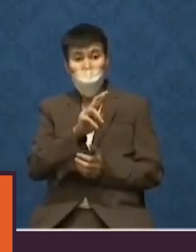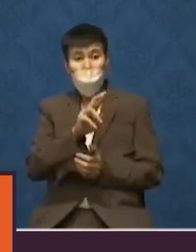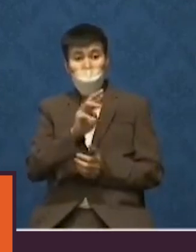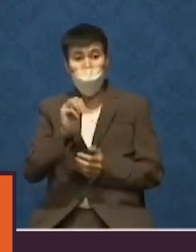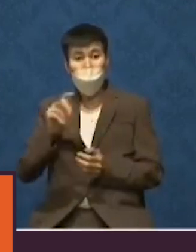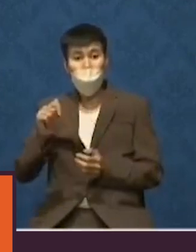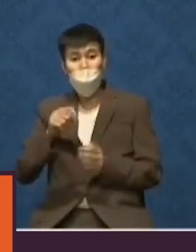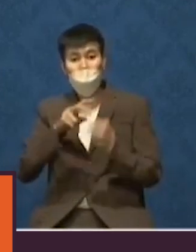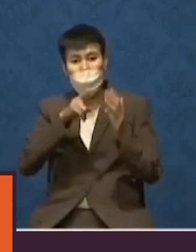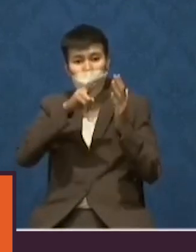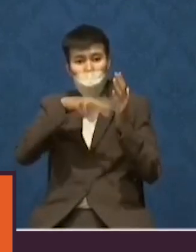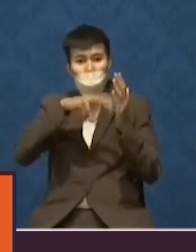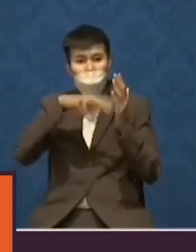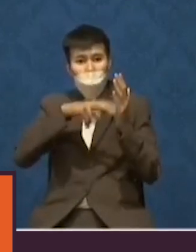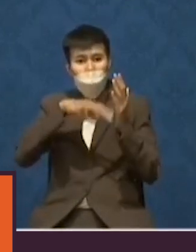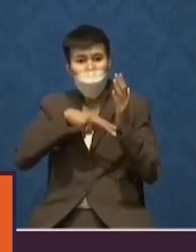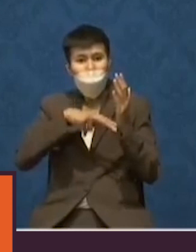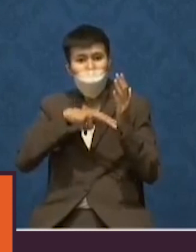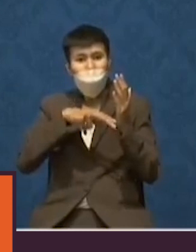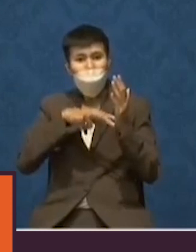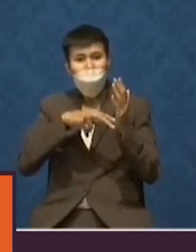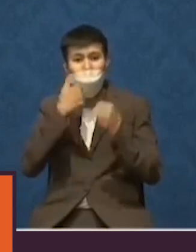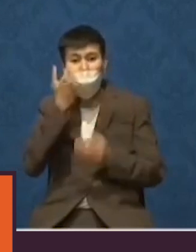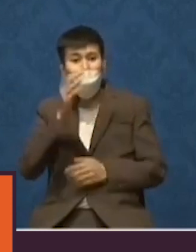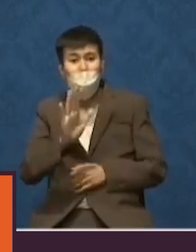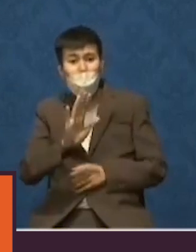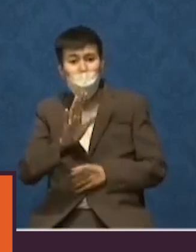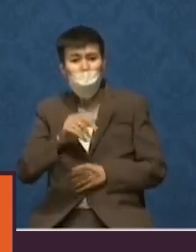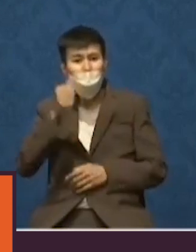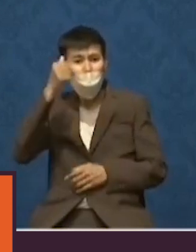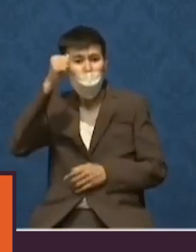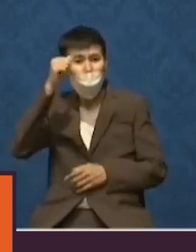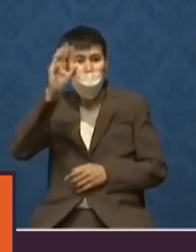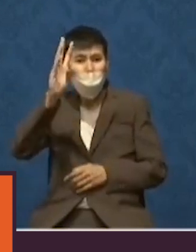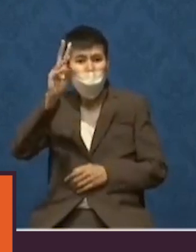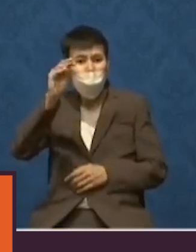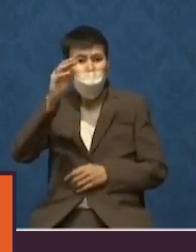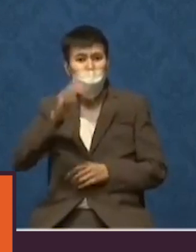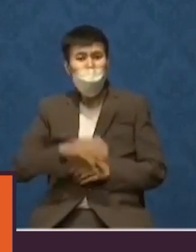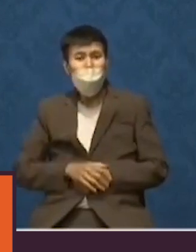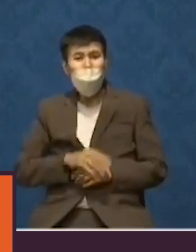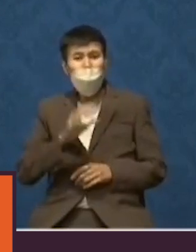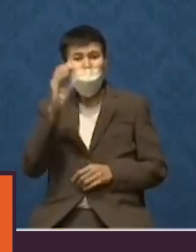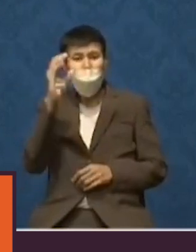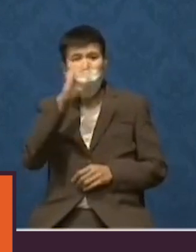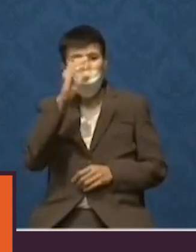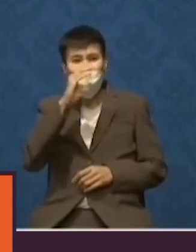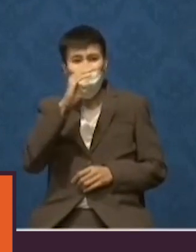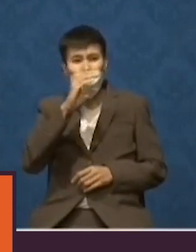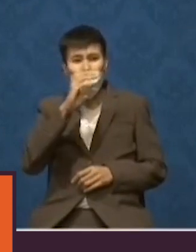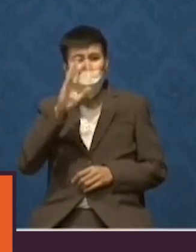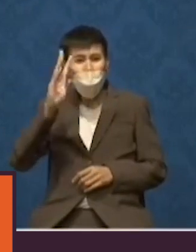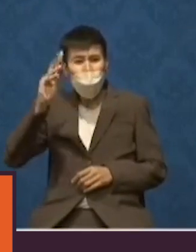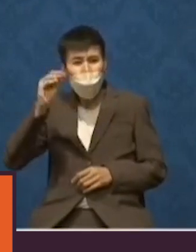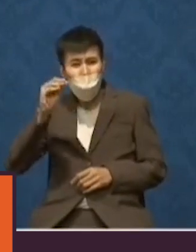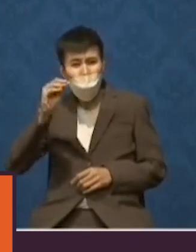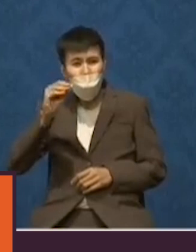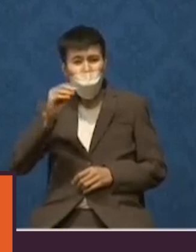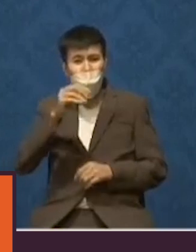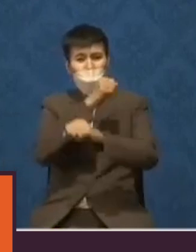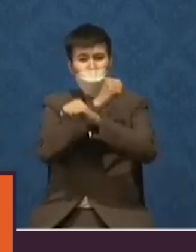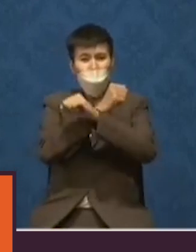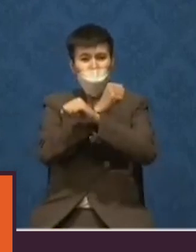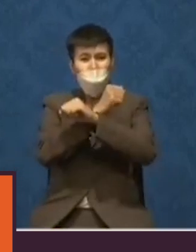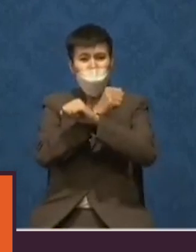ขินหรอครับเหตุผลแค่นี้60วันเอาเวลา60วันไปหาเหตุผลมาปกป้องนายทุนได้แค่นี้หรอครับ